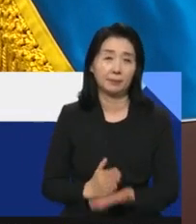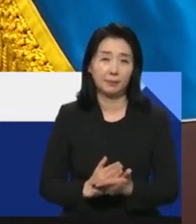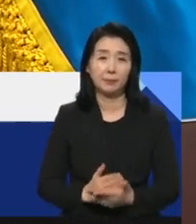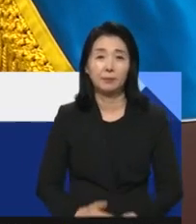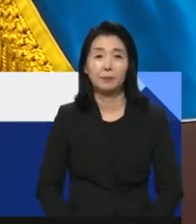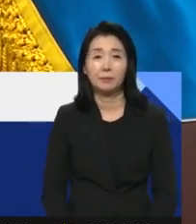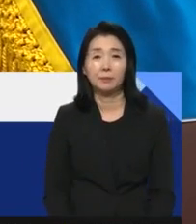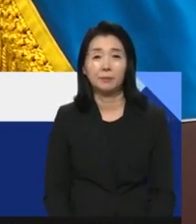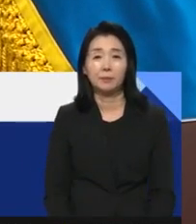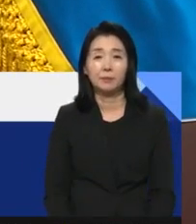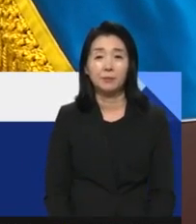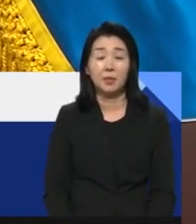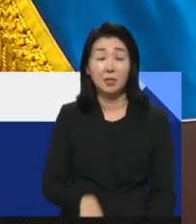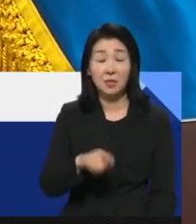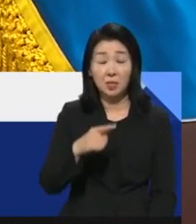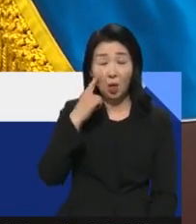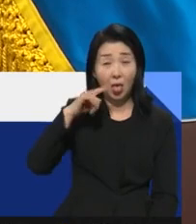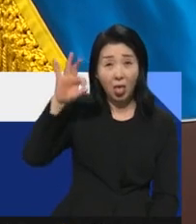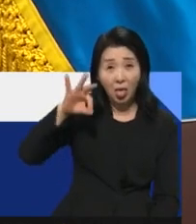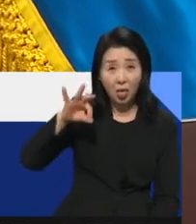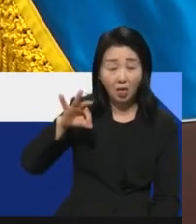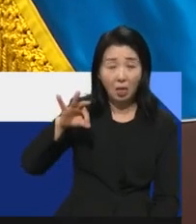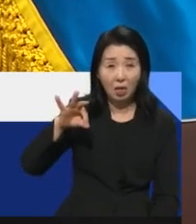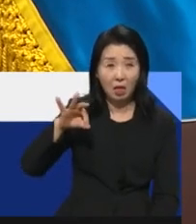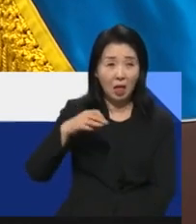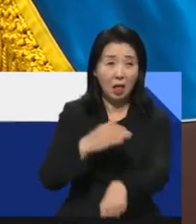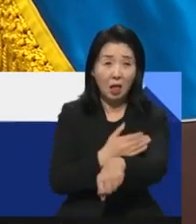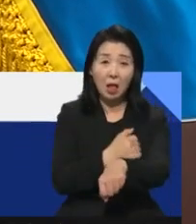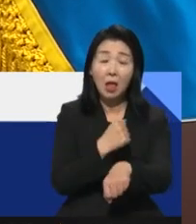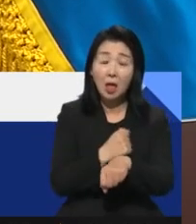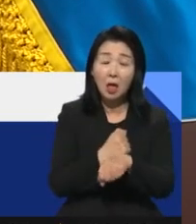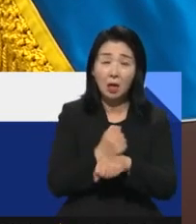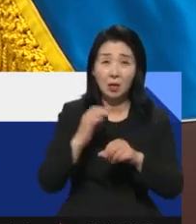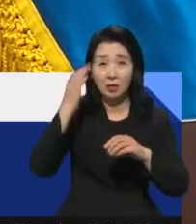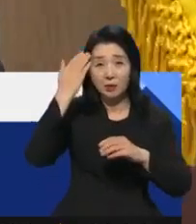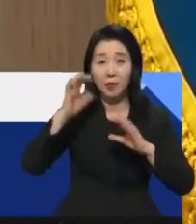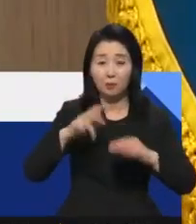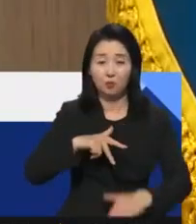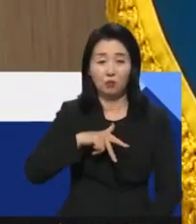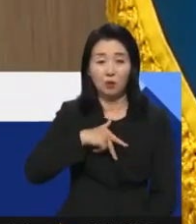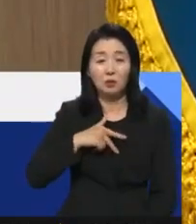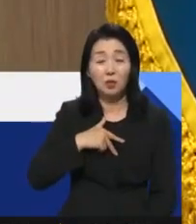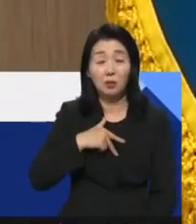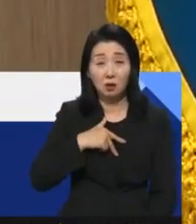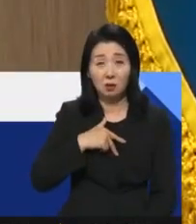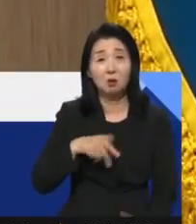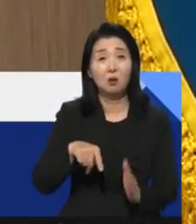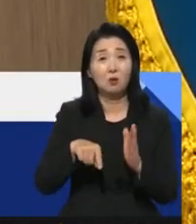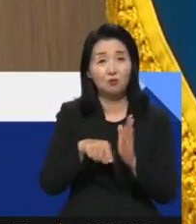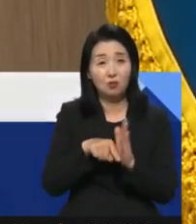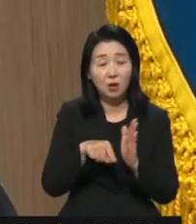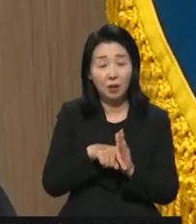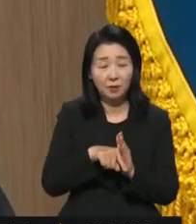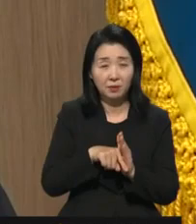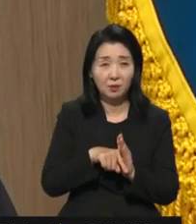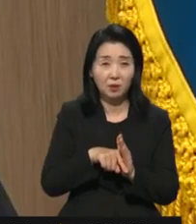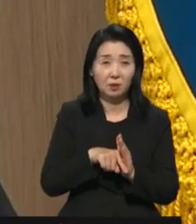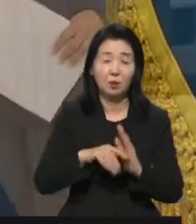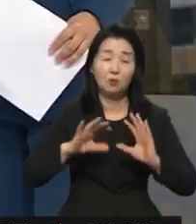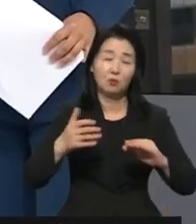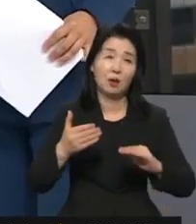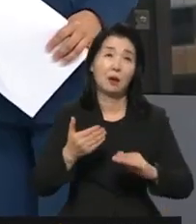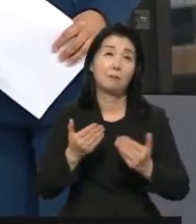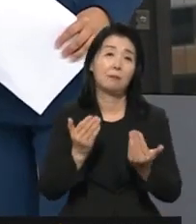됩니다. 이러한 행위는 대한민국 국가 정체성을 부정하는 반국가 행위입니다.